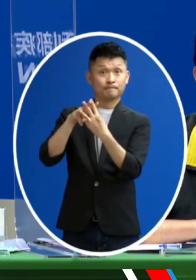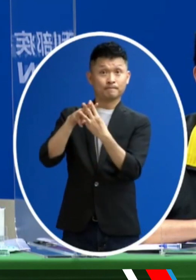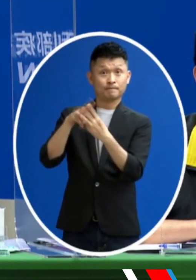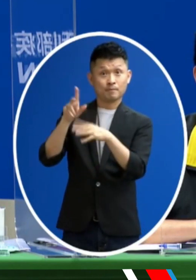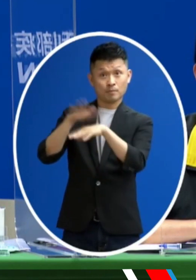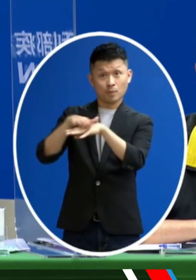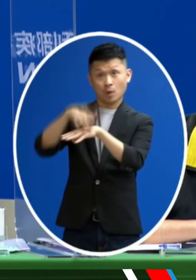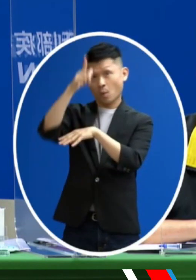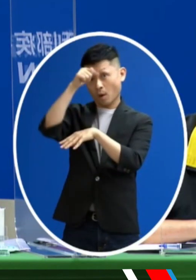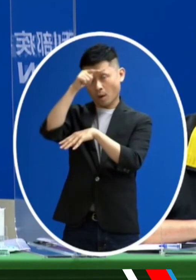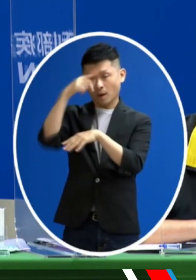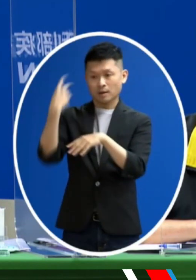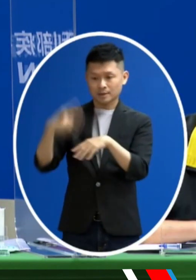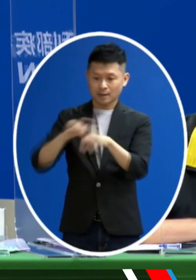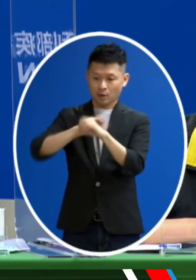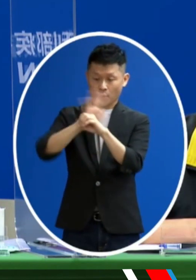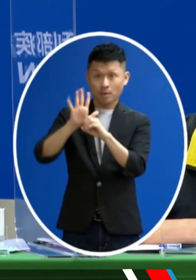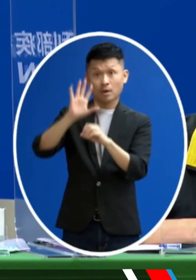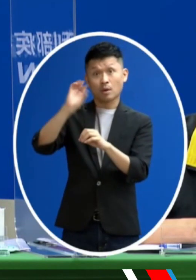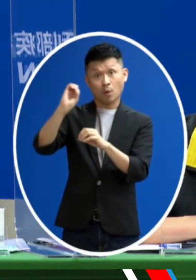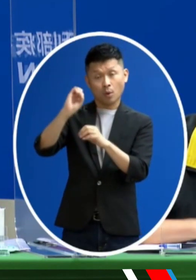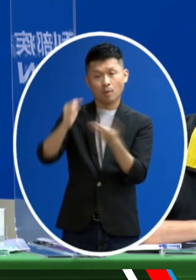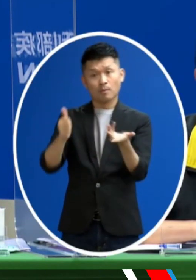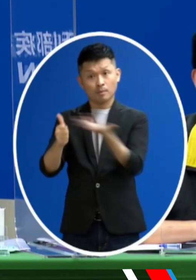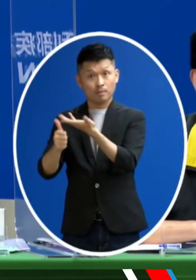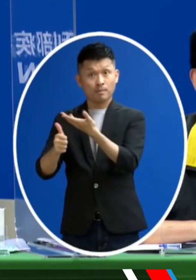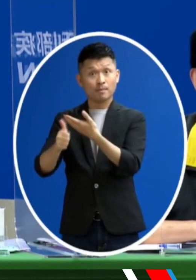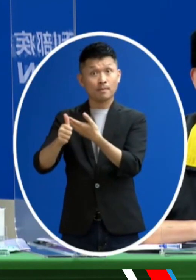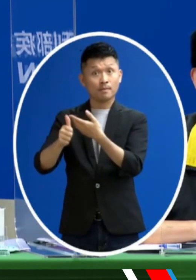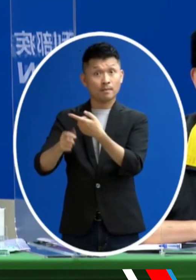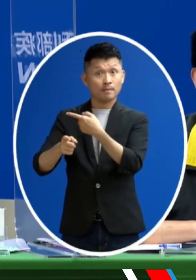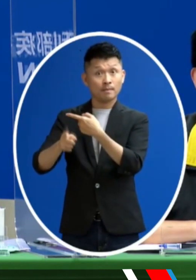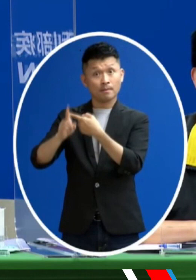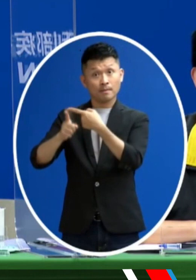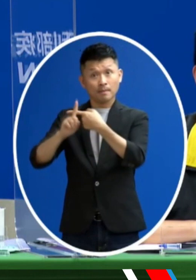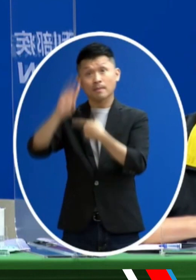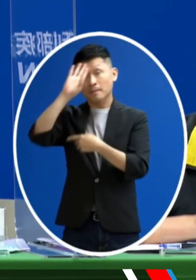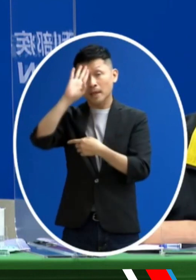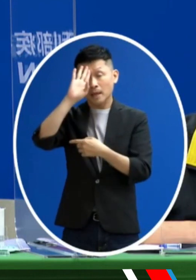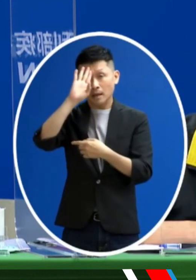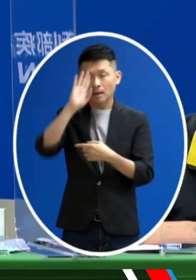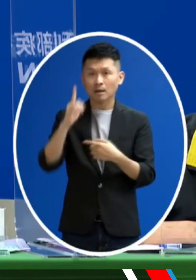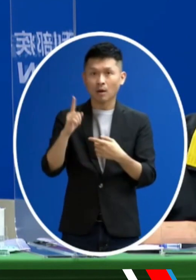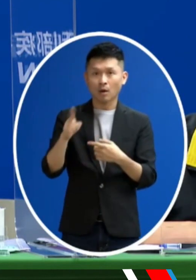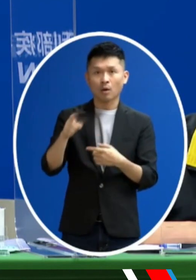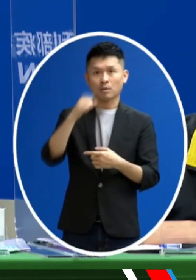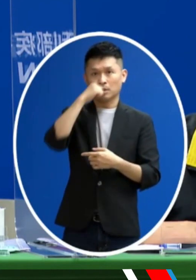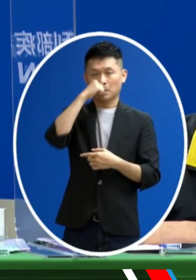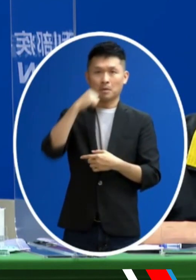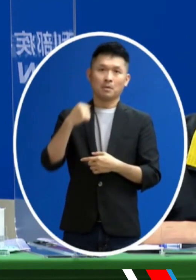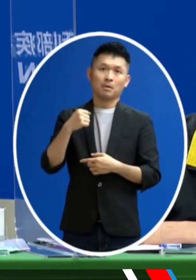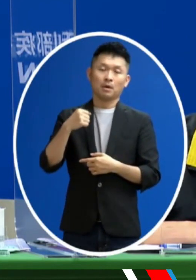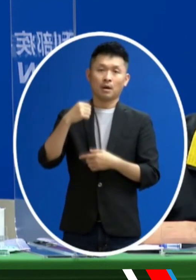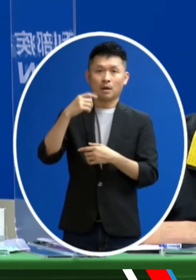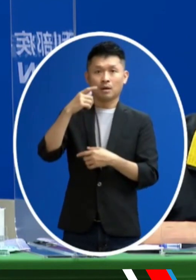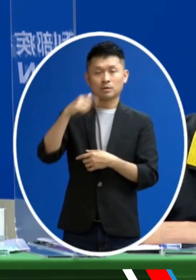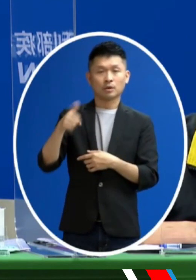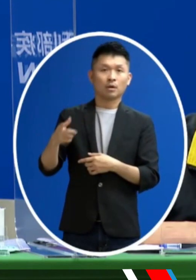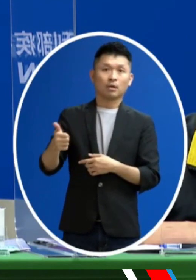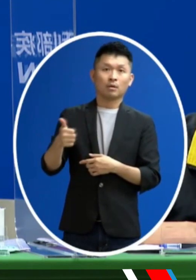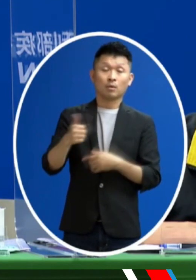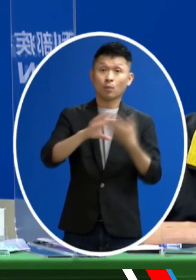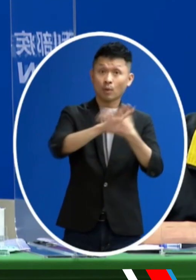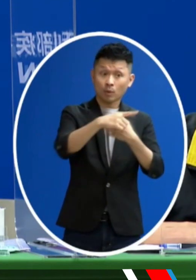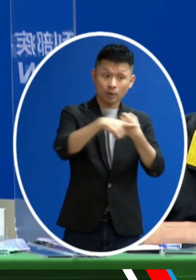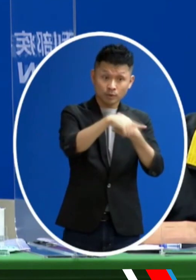加上 Omicron 这样的一个优，我们可以这样把它当作这个优势的状况下，所以它的发生率在国外的研究我